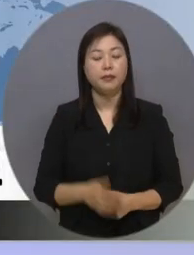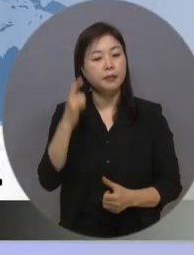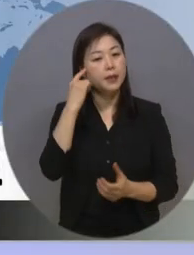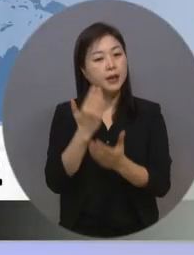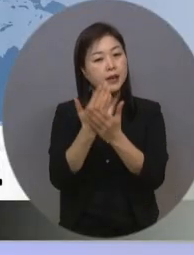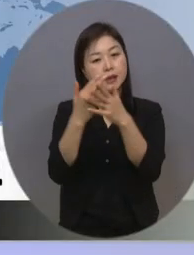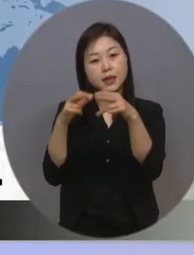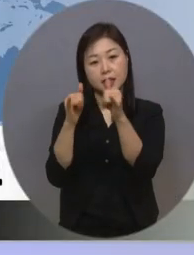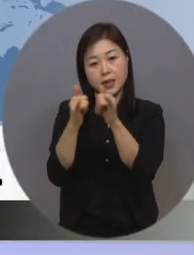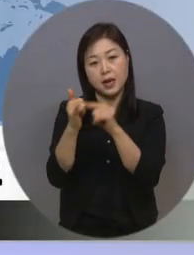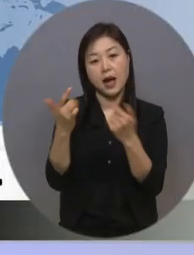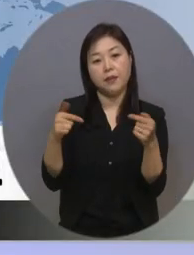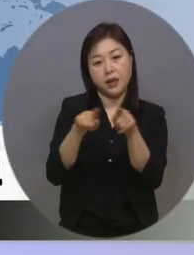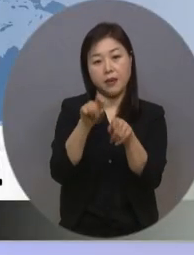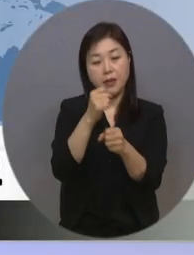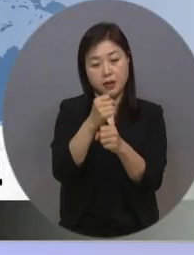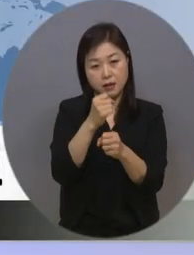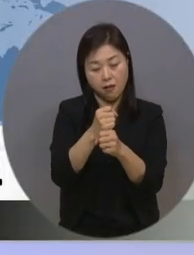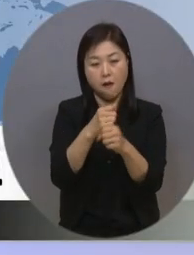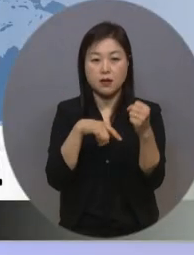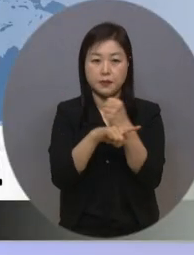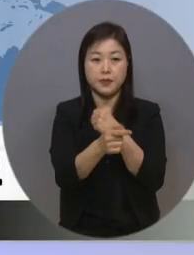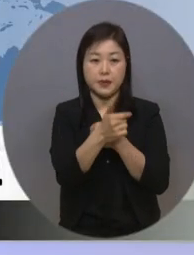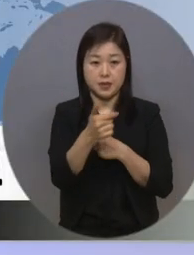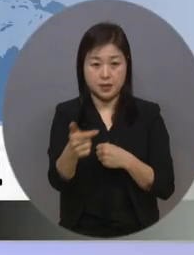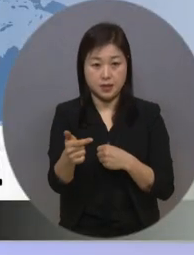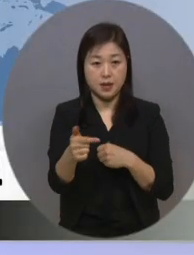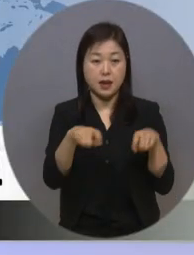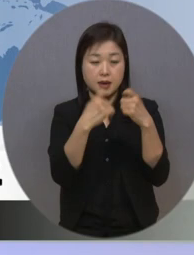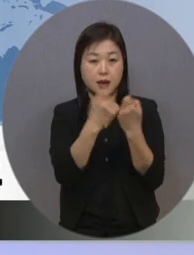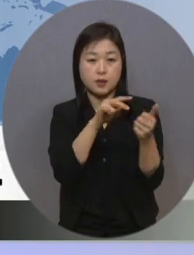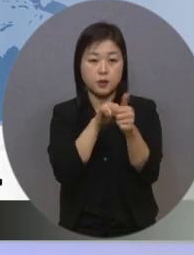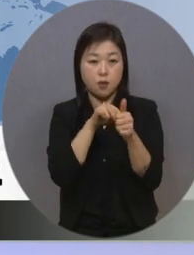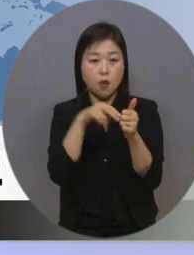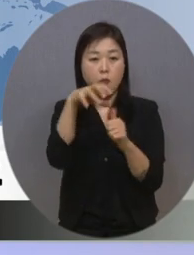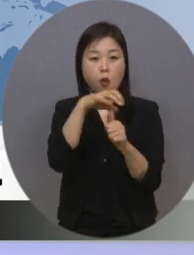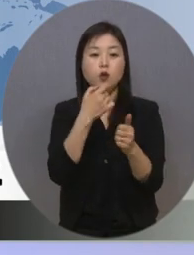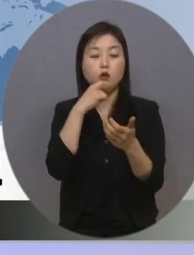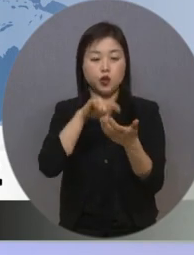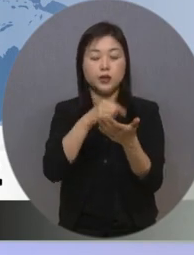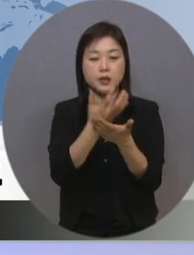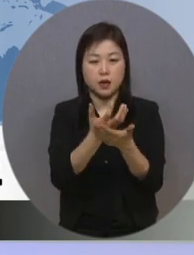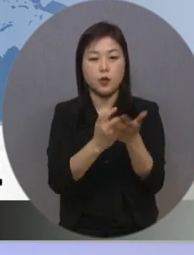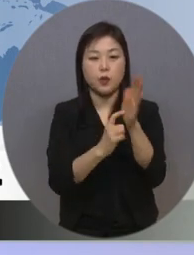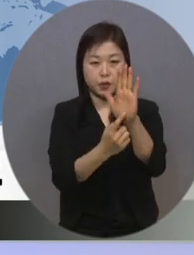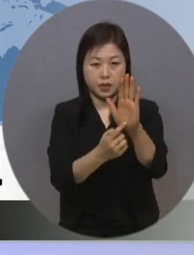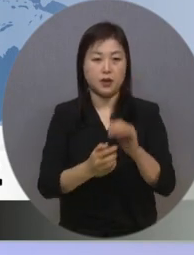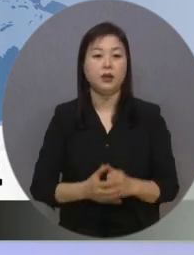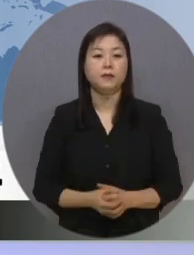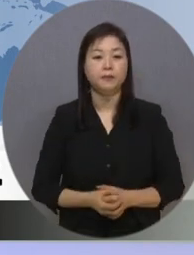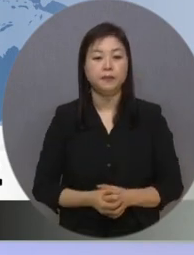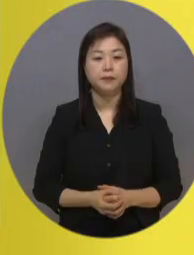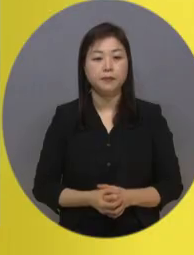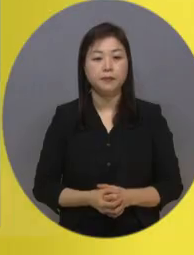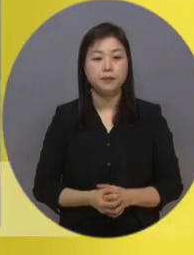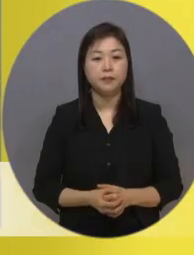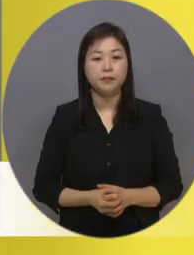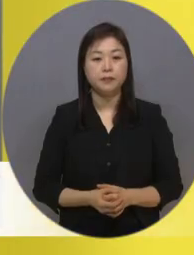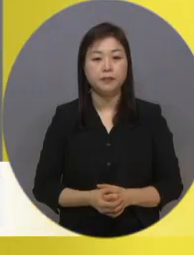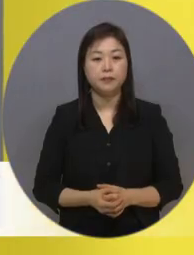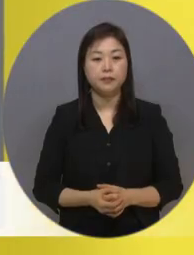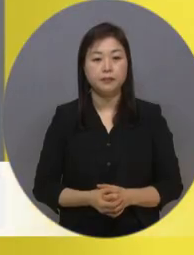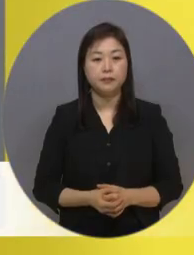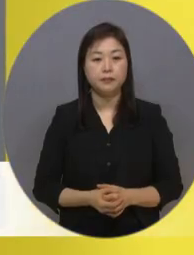발달장애인 당사자와 함께 제작해 더 의미를 더한 개인정보 보호 쉬운 자료가 공개됐습니다.